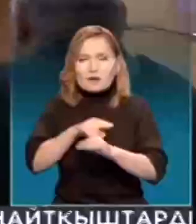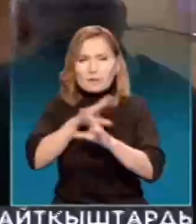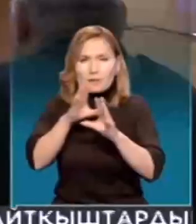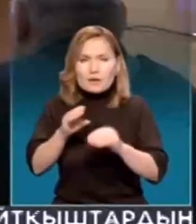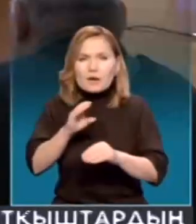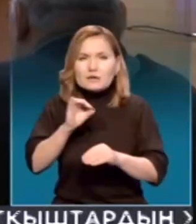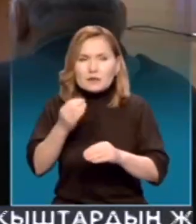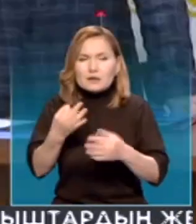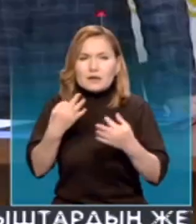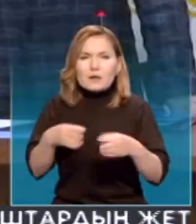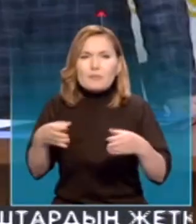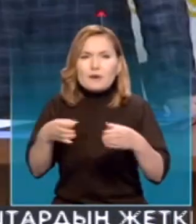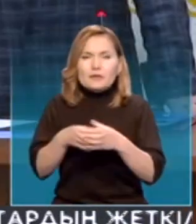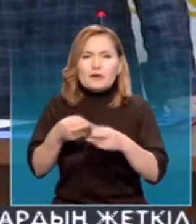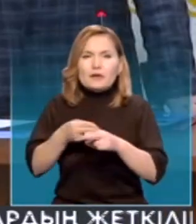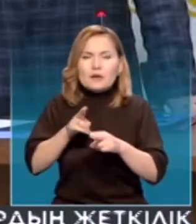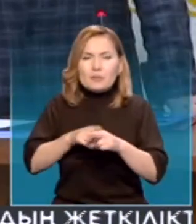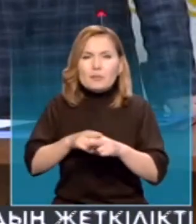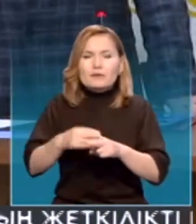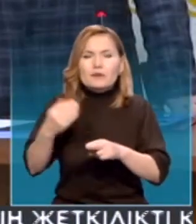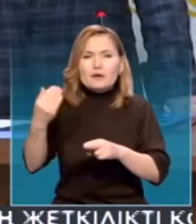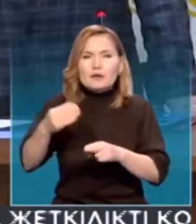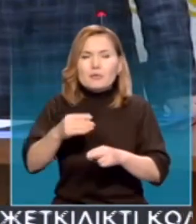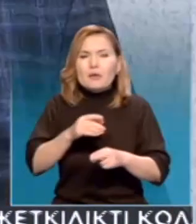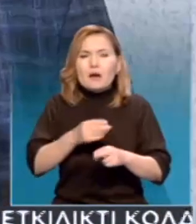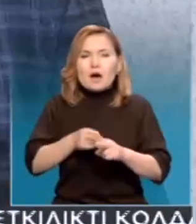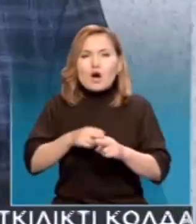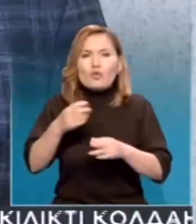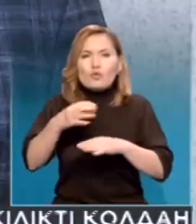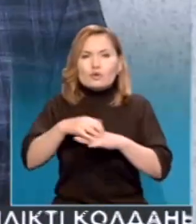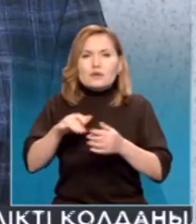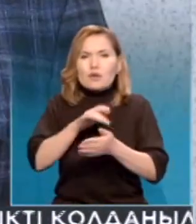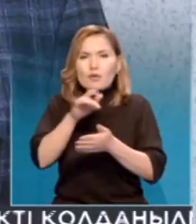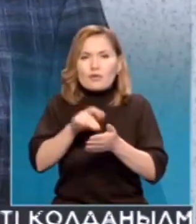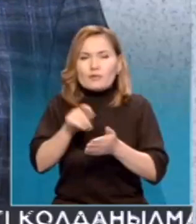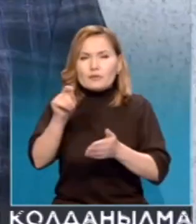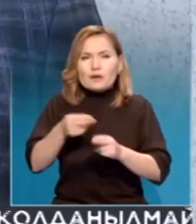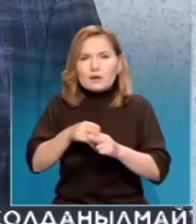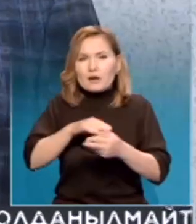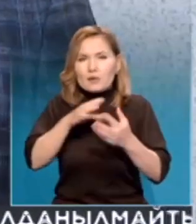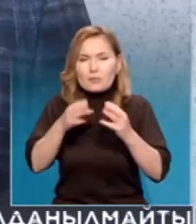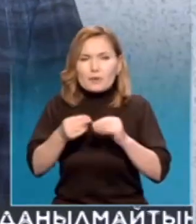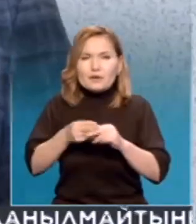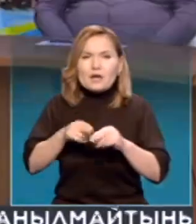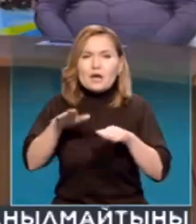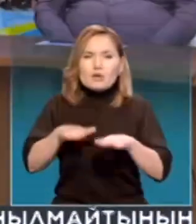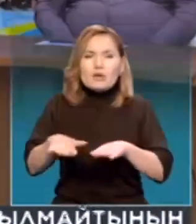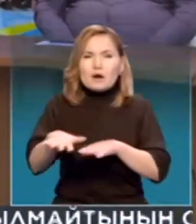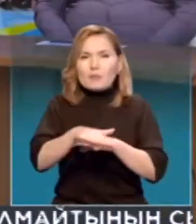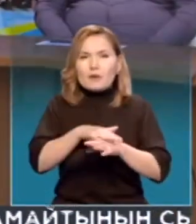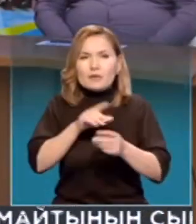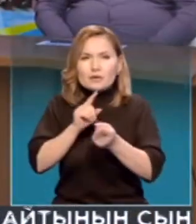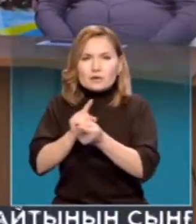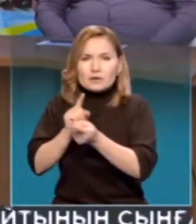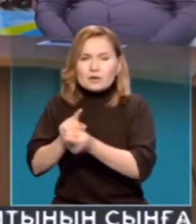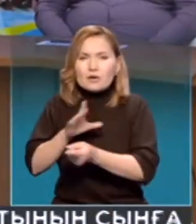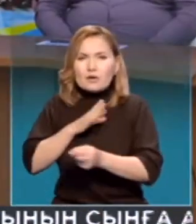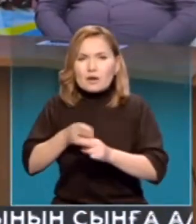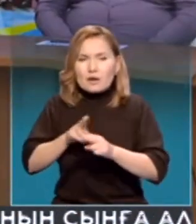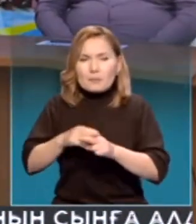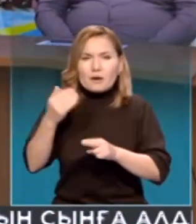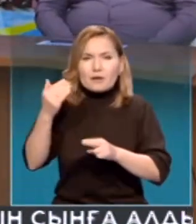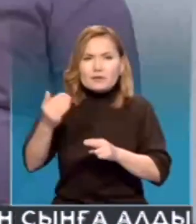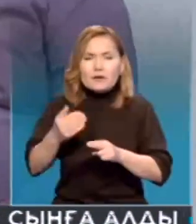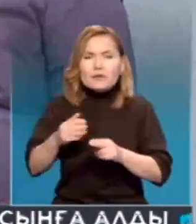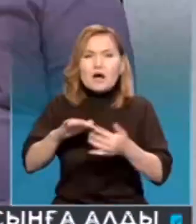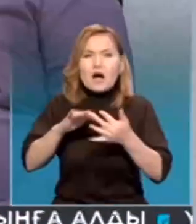ұлттық социал-демократиялық партиясынан депутаттыққа үміткерлердің сапары Көкшетау қаласында жалғасты. Саяси ұйым өкілдері жергілікті тұрғындармен кездесу ұйымдастырды. Олардың